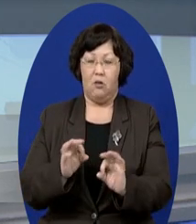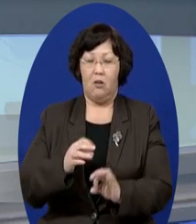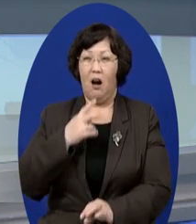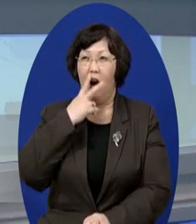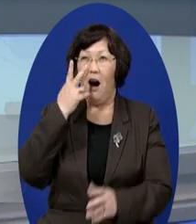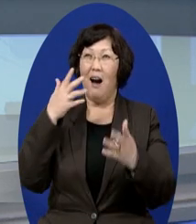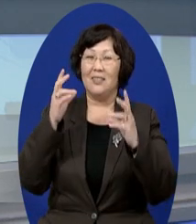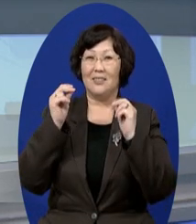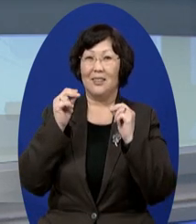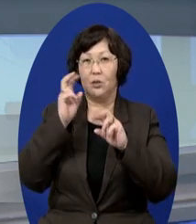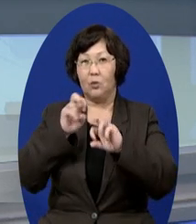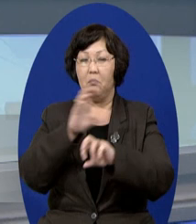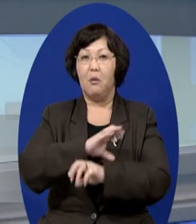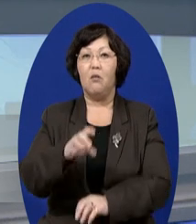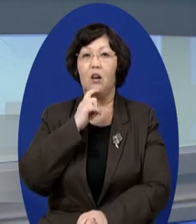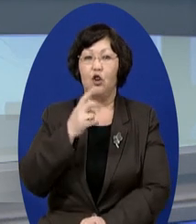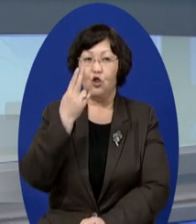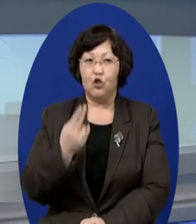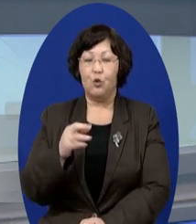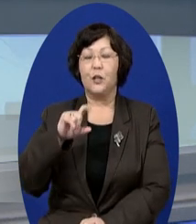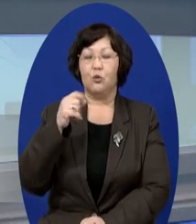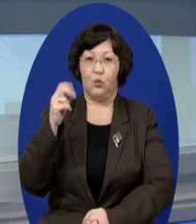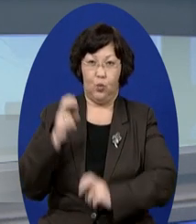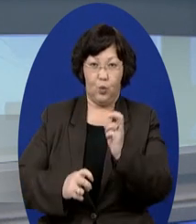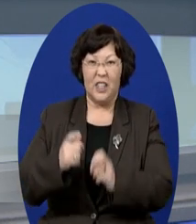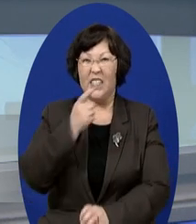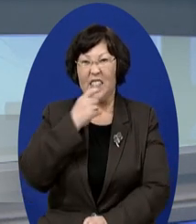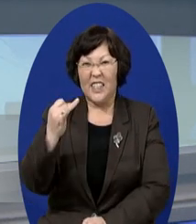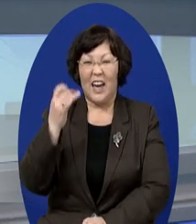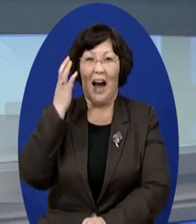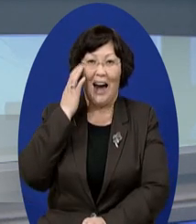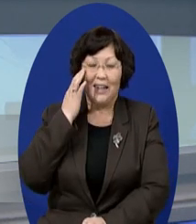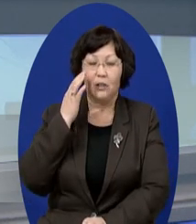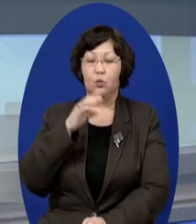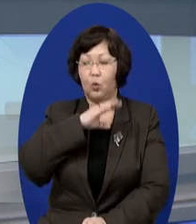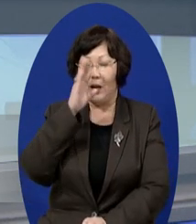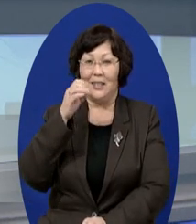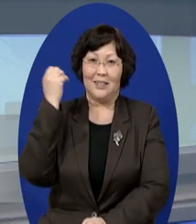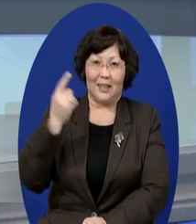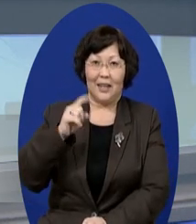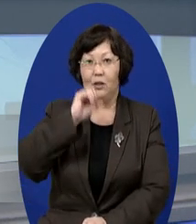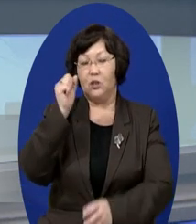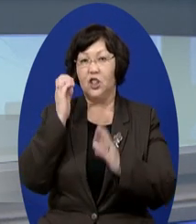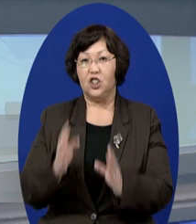харуулж байна. Цөмийн эрчим хүчний үйлдвэр байгуулах хийн төлшээр дулаан цахилгааны хэрэглээг шийдэх нь хамгийн үр дүнтэй гэдгийг